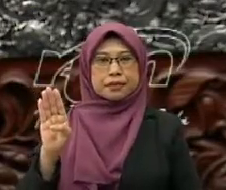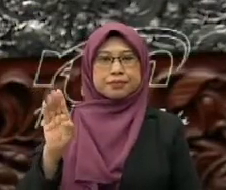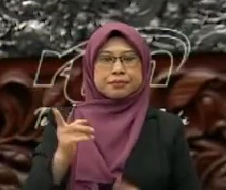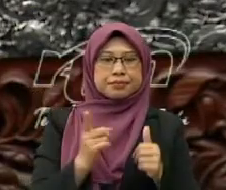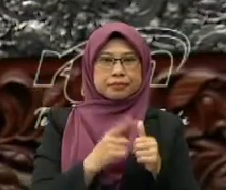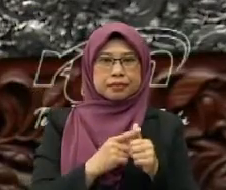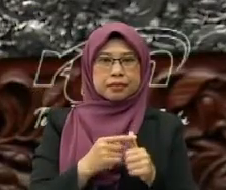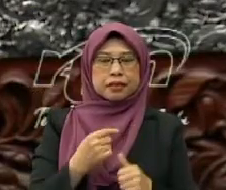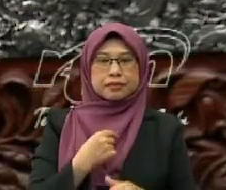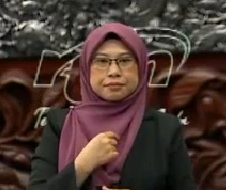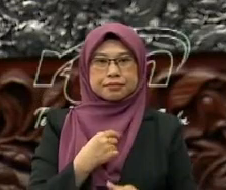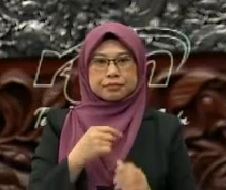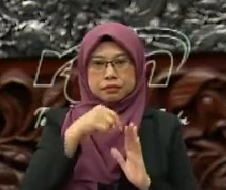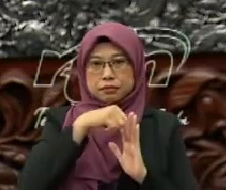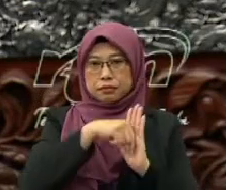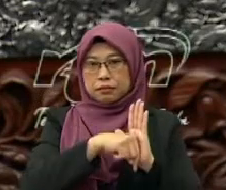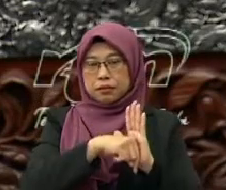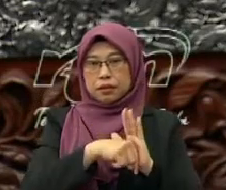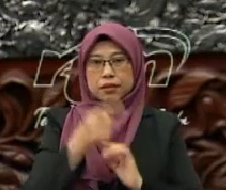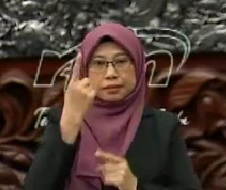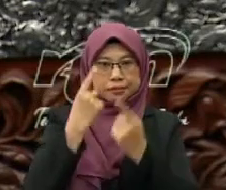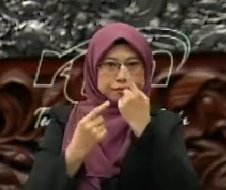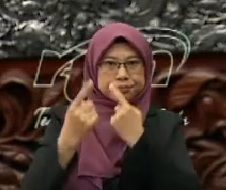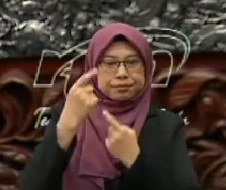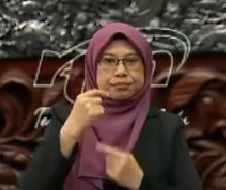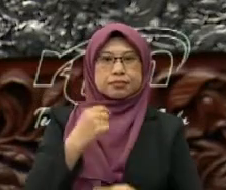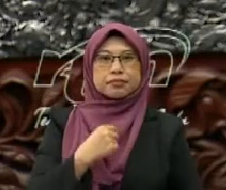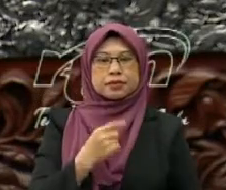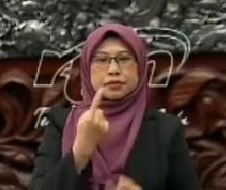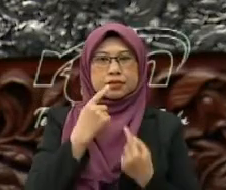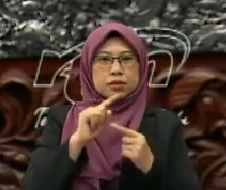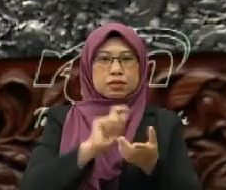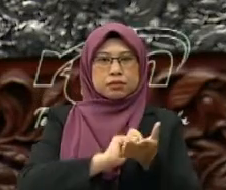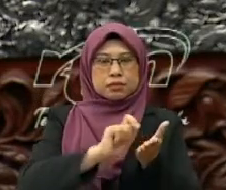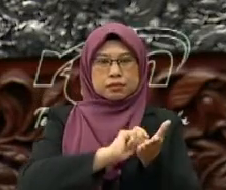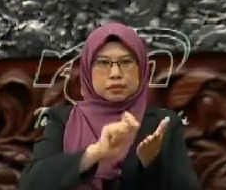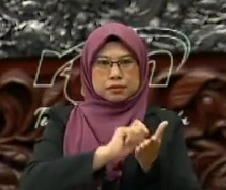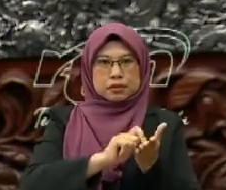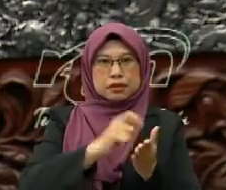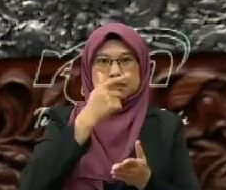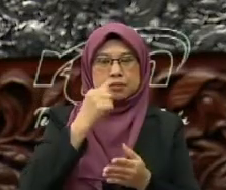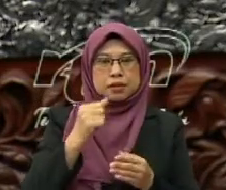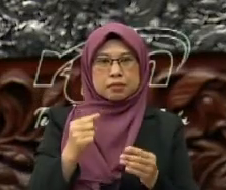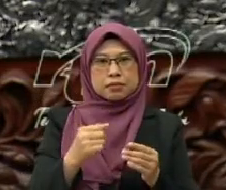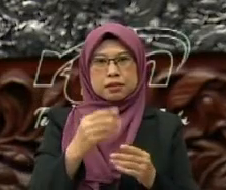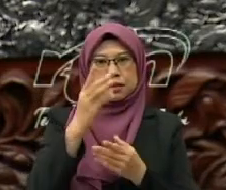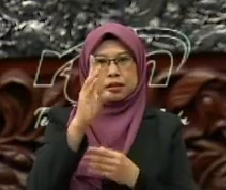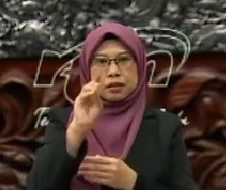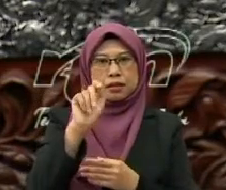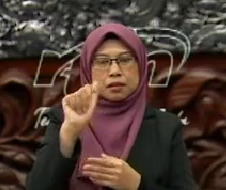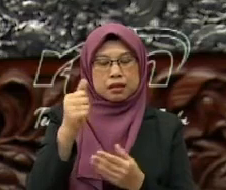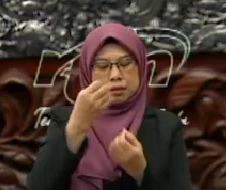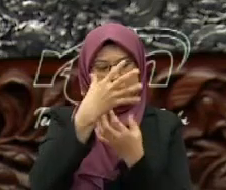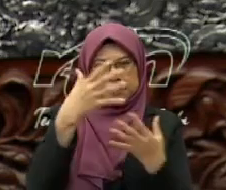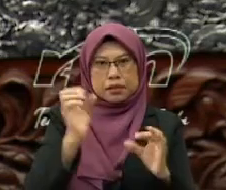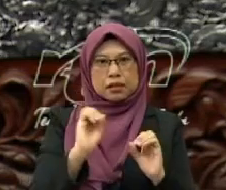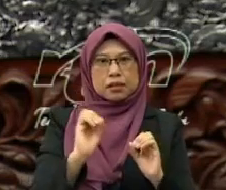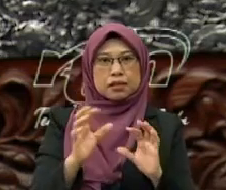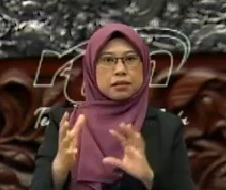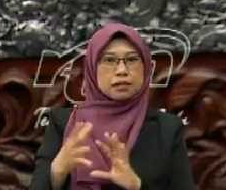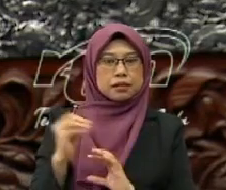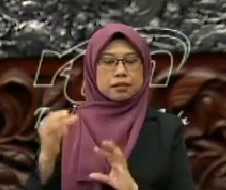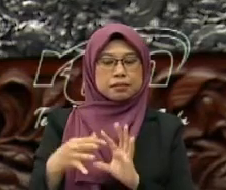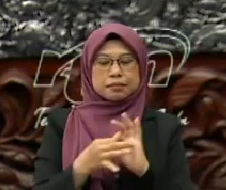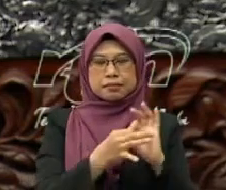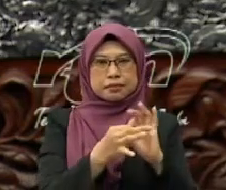pertama sekali saya spesifik dibangkitkan tadi saya akan menjawab Saya dan kolebrasi dengan